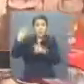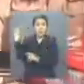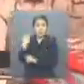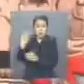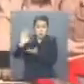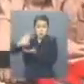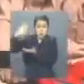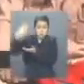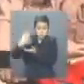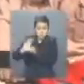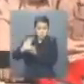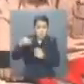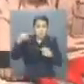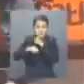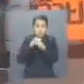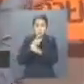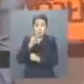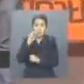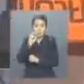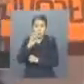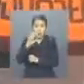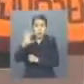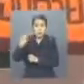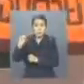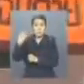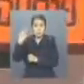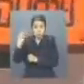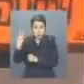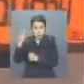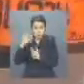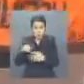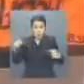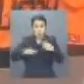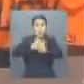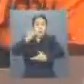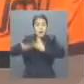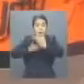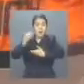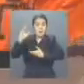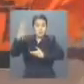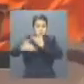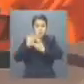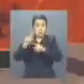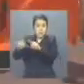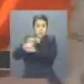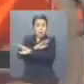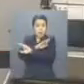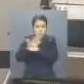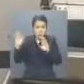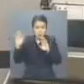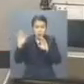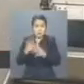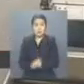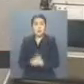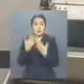ราช2542นะคะและยกเลิกการแปลสภาพรัฐวิสาหกิจทุกกิจการค่ะรวมทั้งยกเว้นการเก็บ